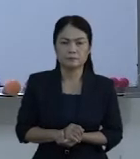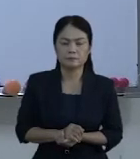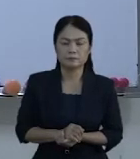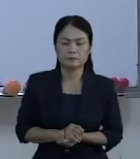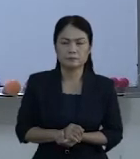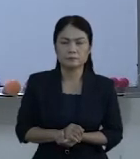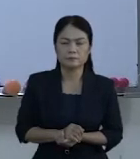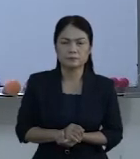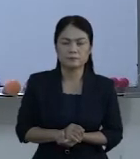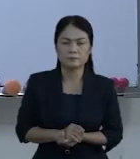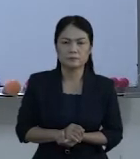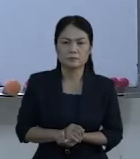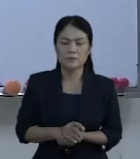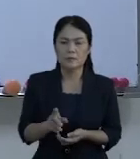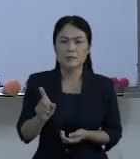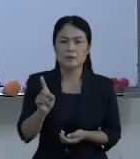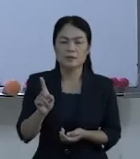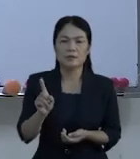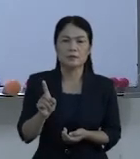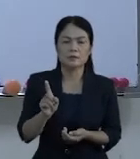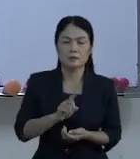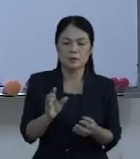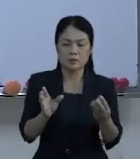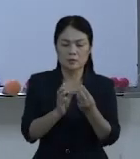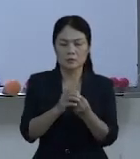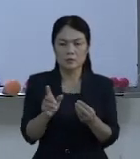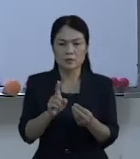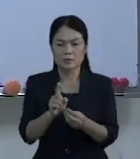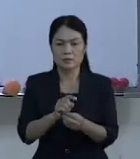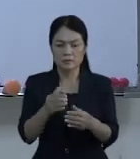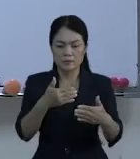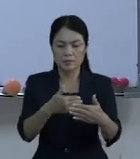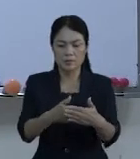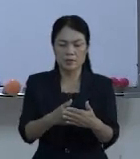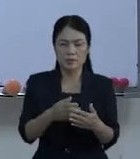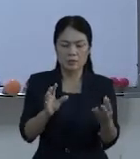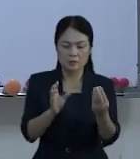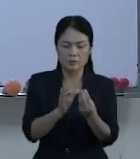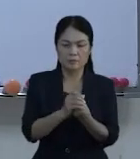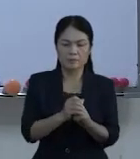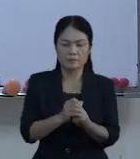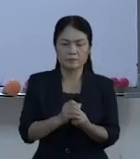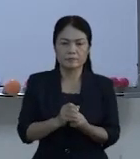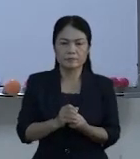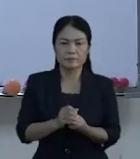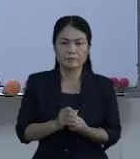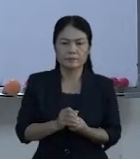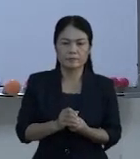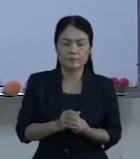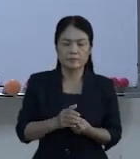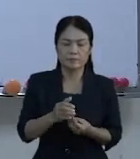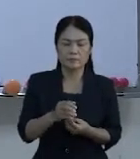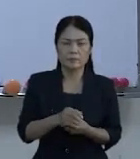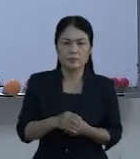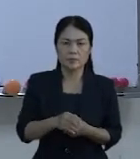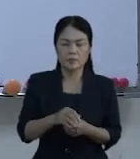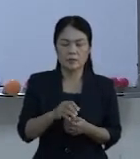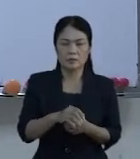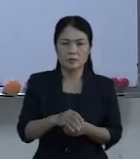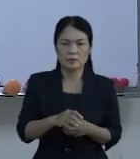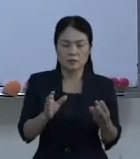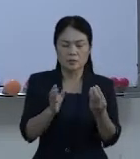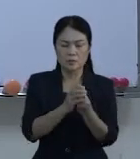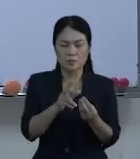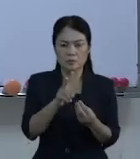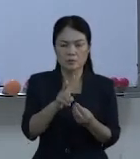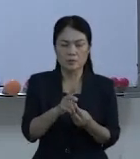chiên chiên là kê và chấm luôn à thật nơi chất chiên chấm nuốn phẩm bùi chấm nuốn miên tập pi giống